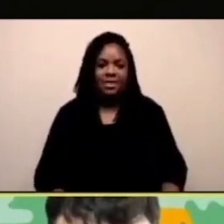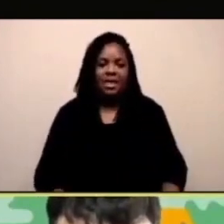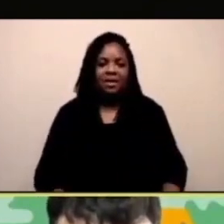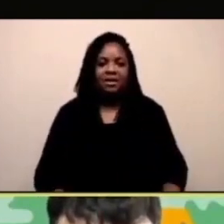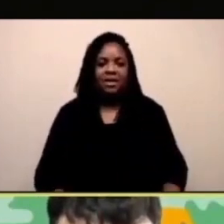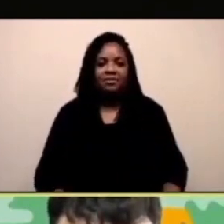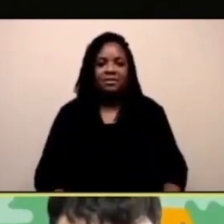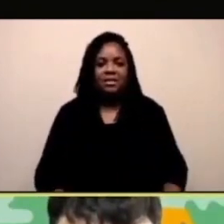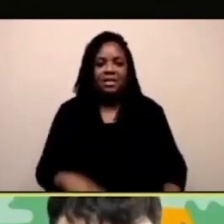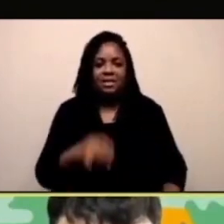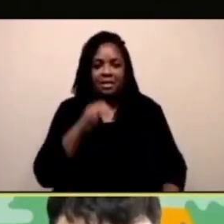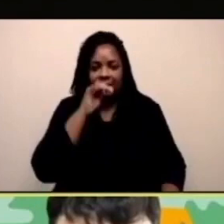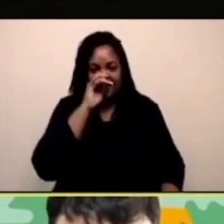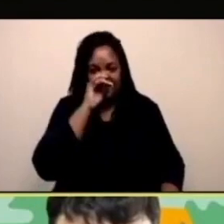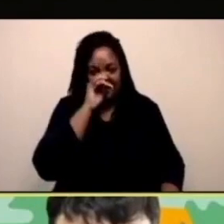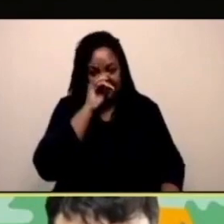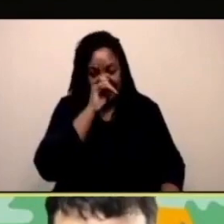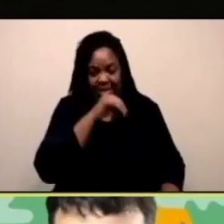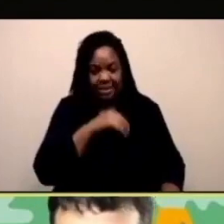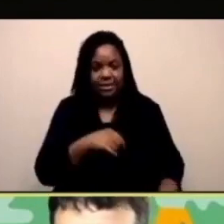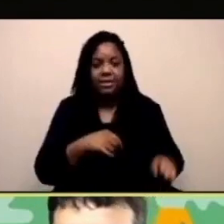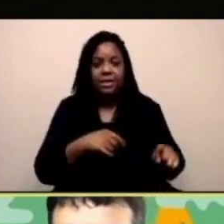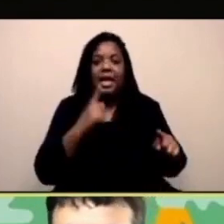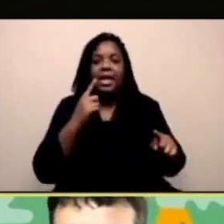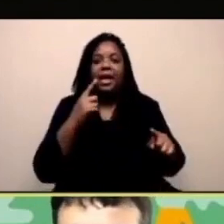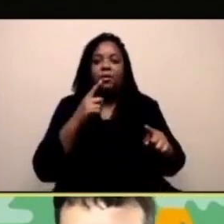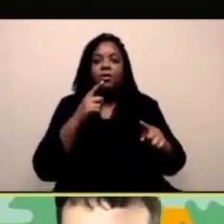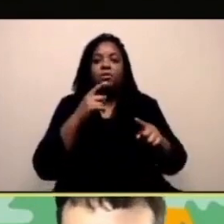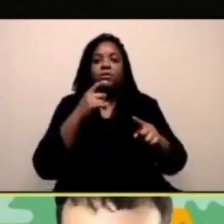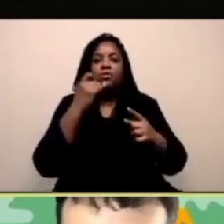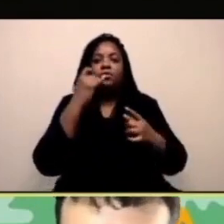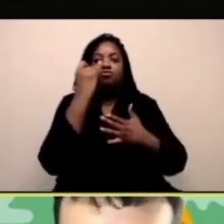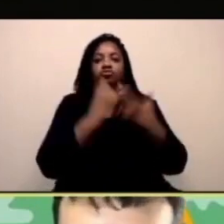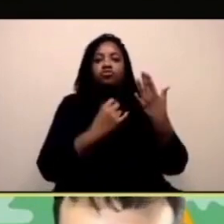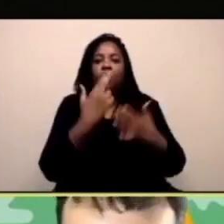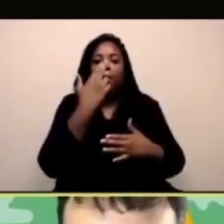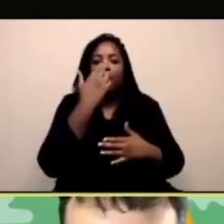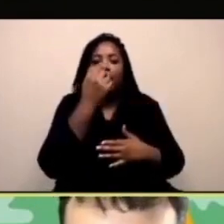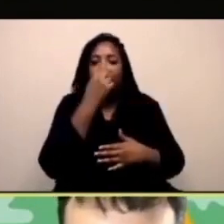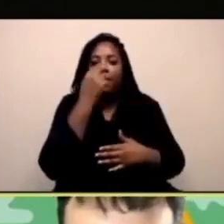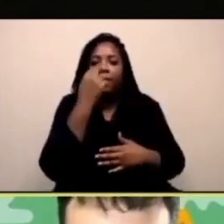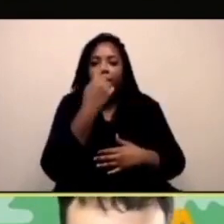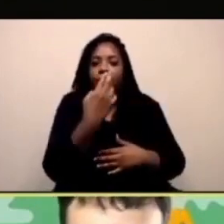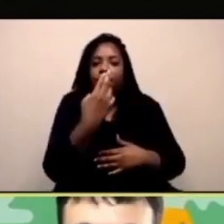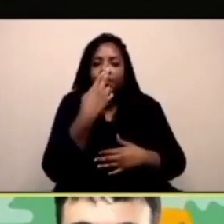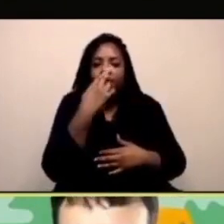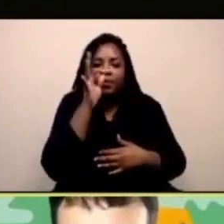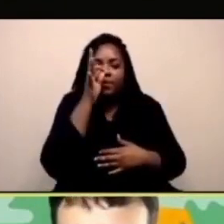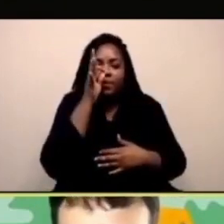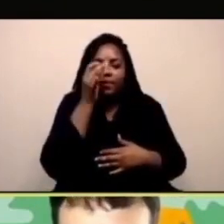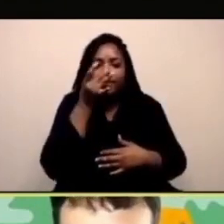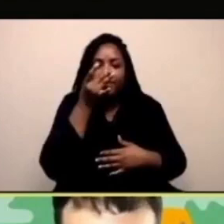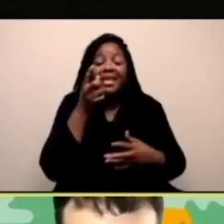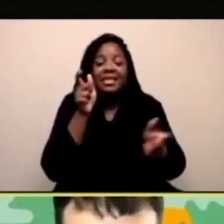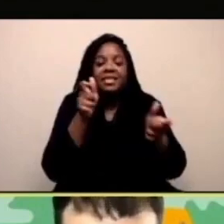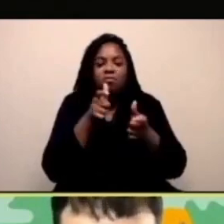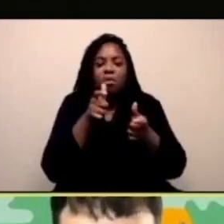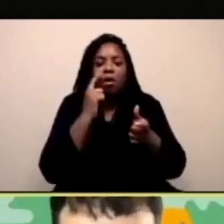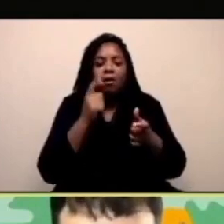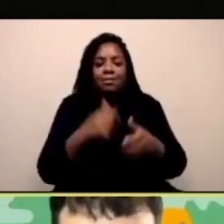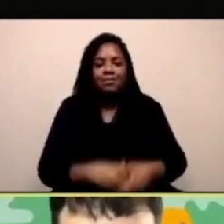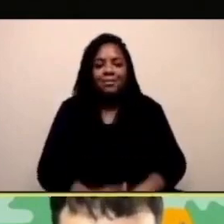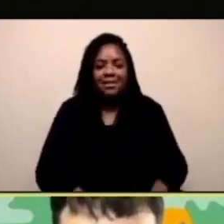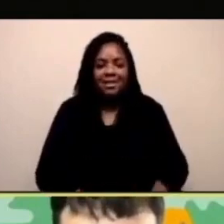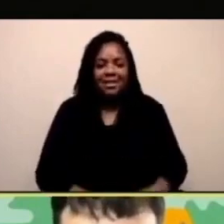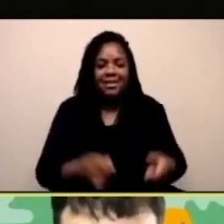が別の他の後コスチュームをつけてみましょう例えばです